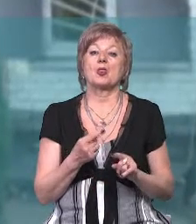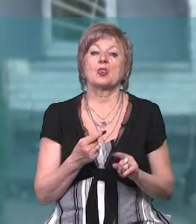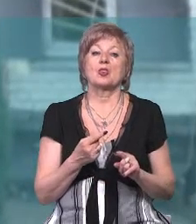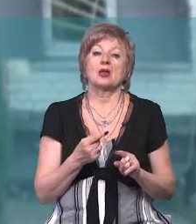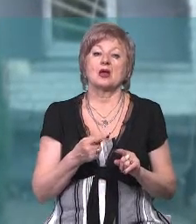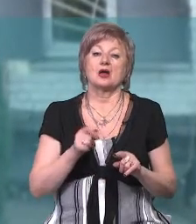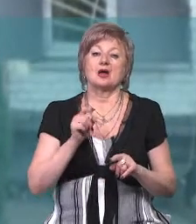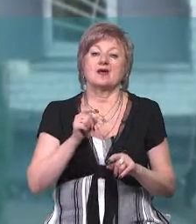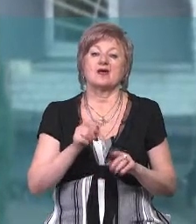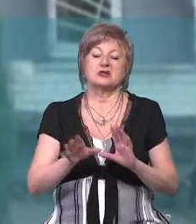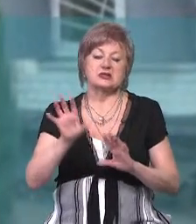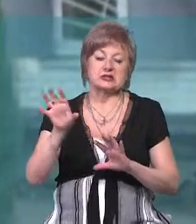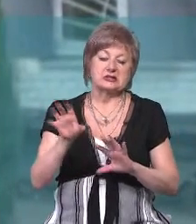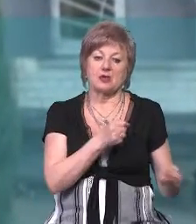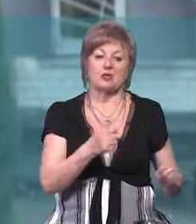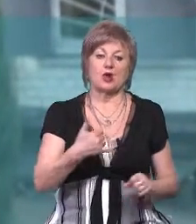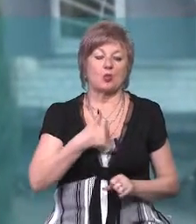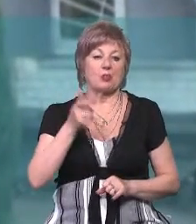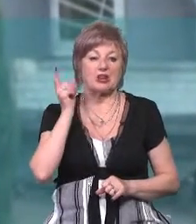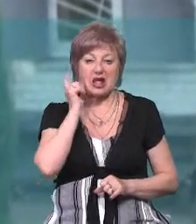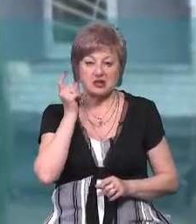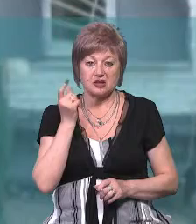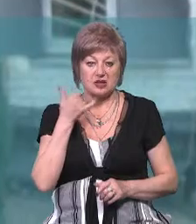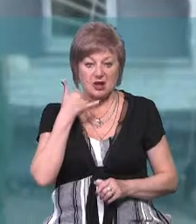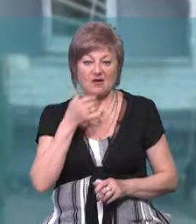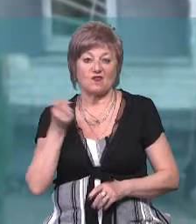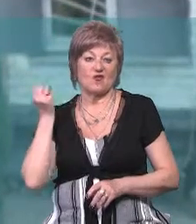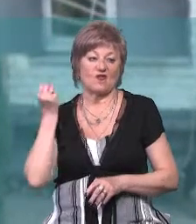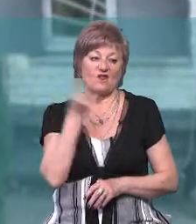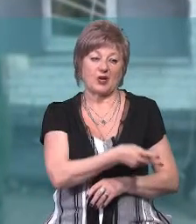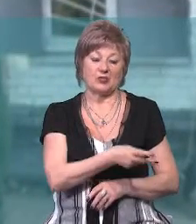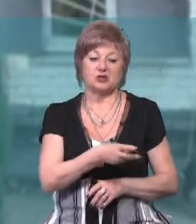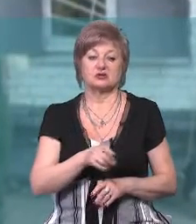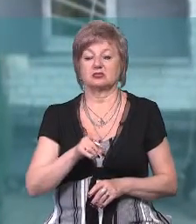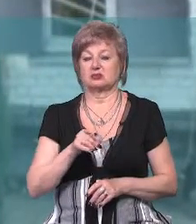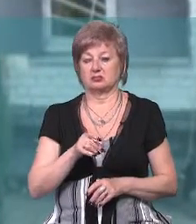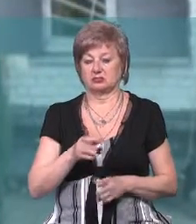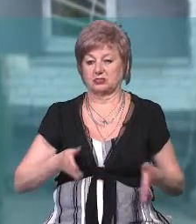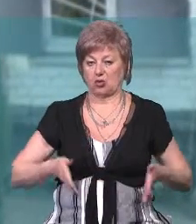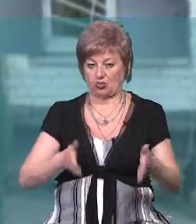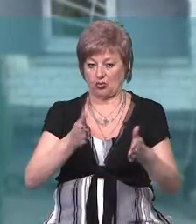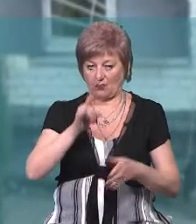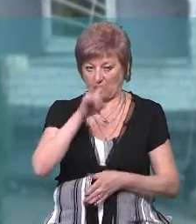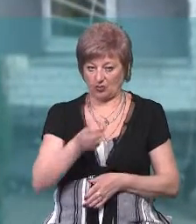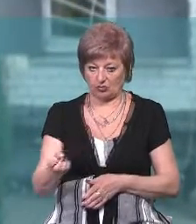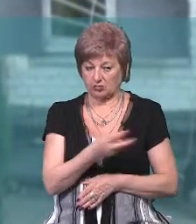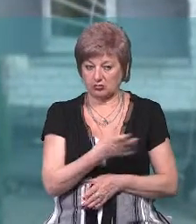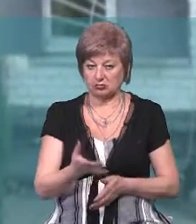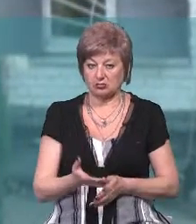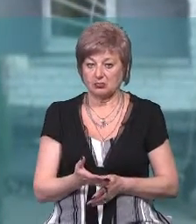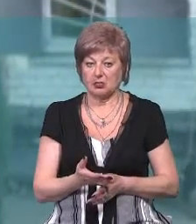він вихватив у мене телефон і жбурнув його в вікно на проїжджу частину. І він розлетівся